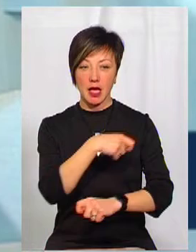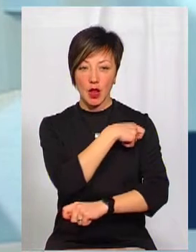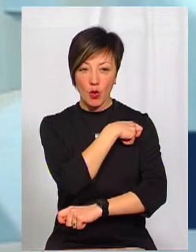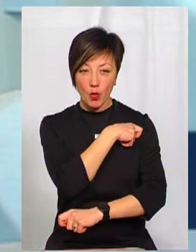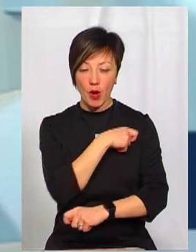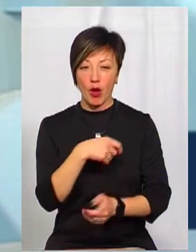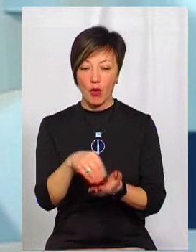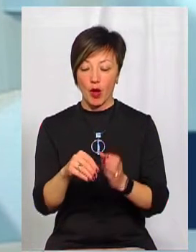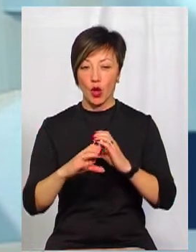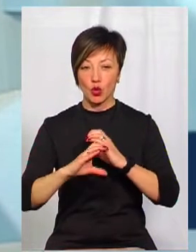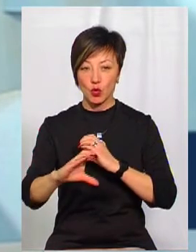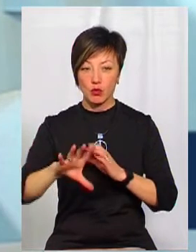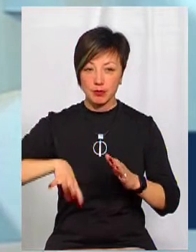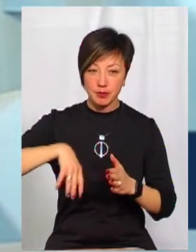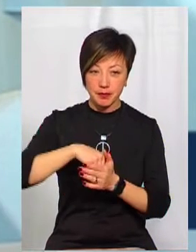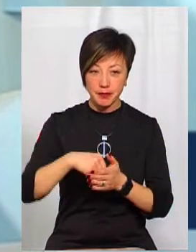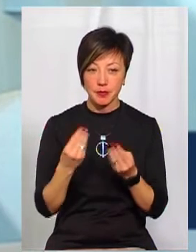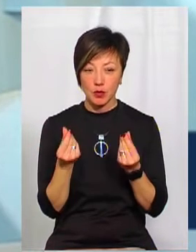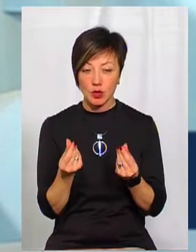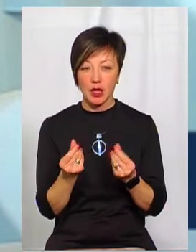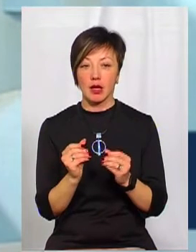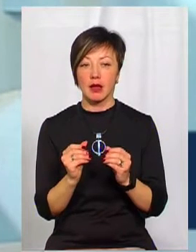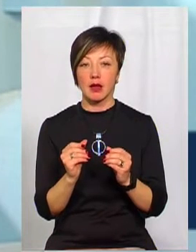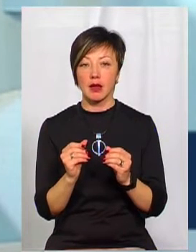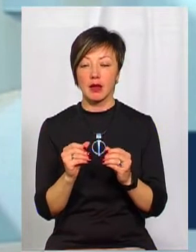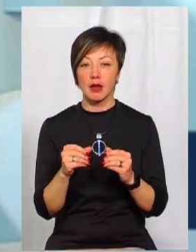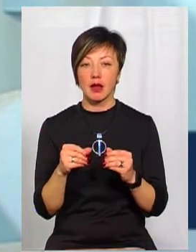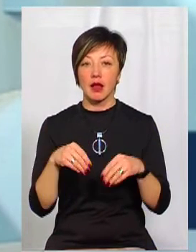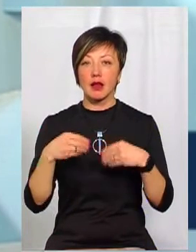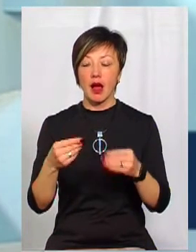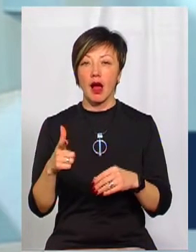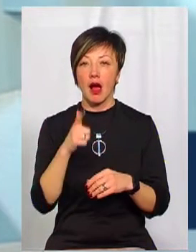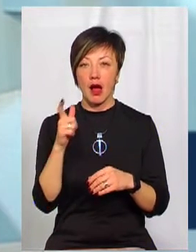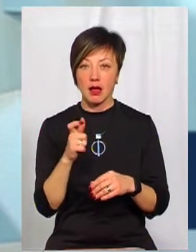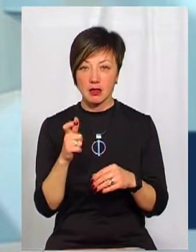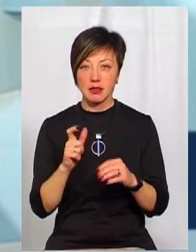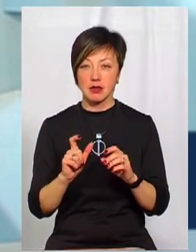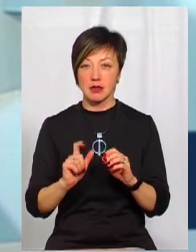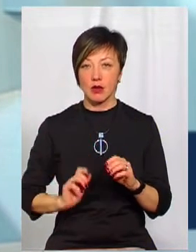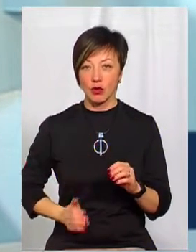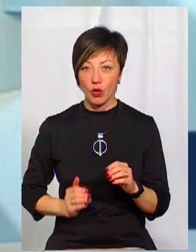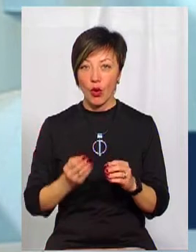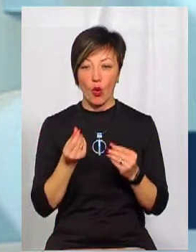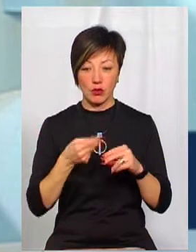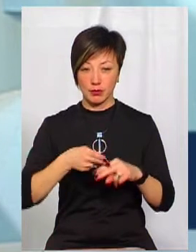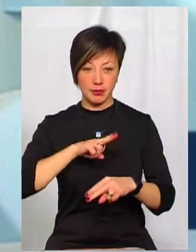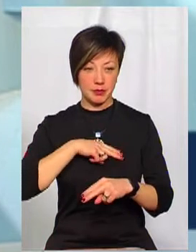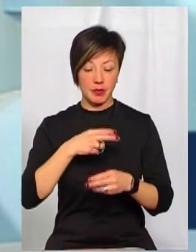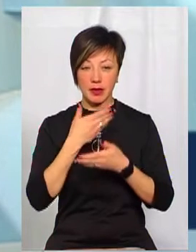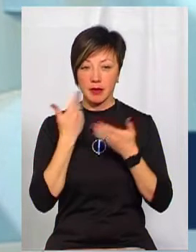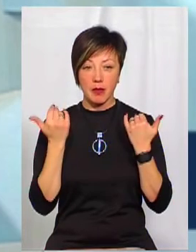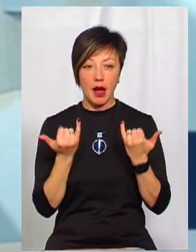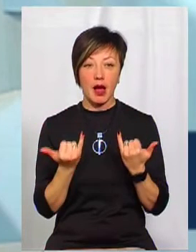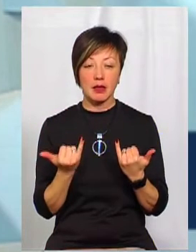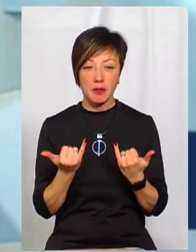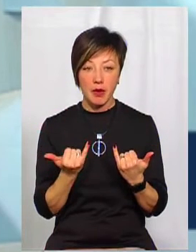купляли труби і ГРП за свої кошти. Дали вас контору машину одну, дали другу. Нам ніхто коштів не повернув. Тепер ми